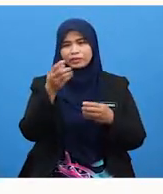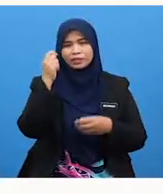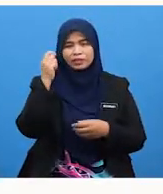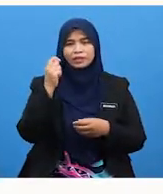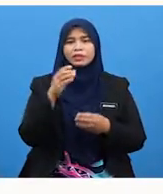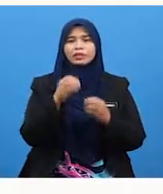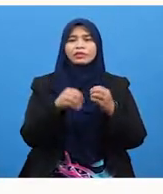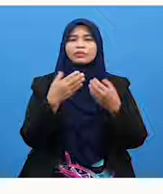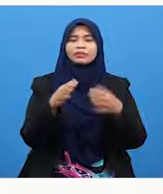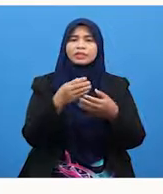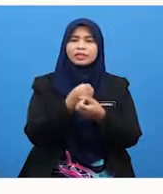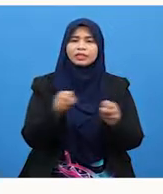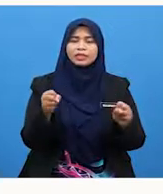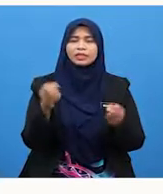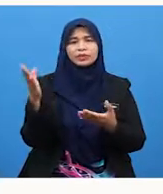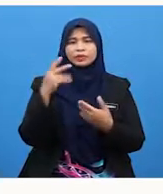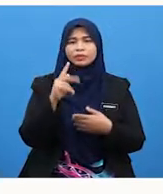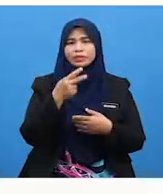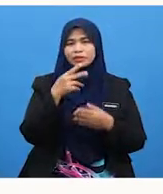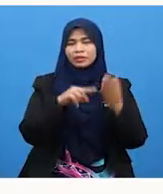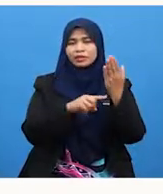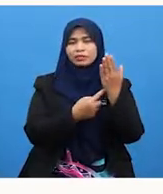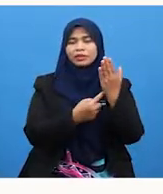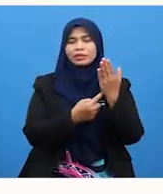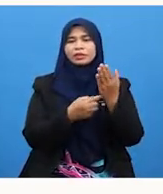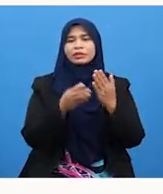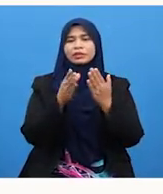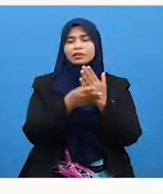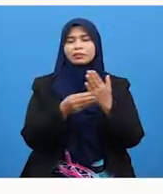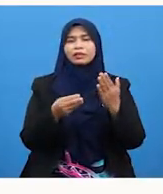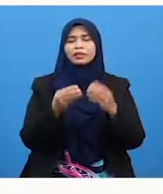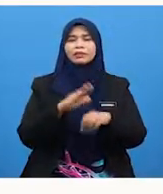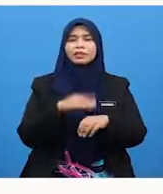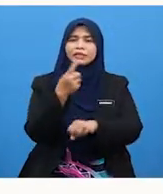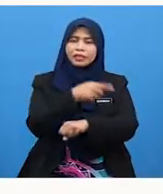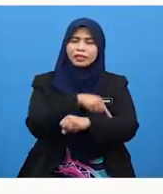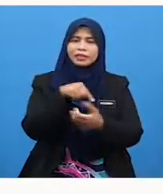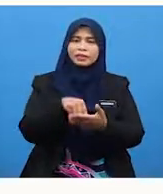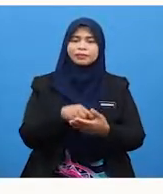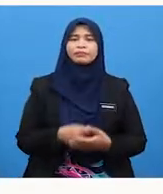Kalau sudah bersedia, jom kita mulakan kemahiran pada hari ini.